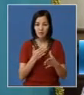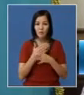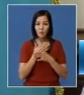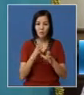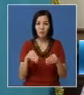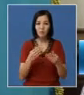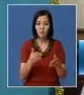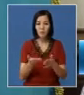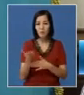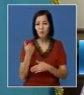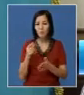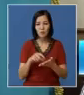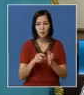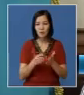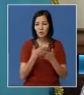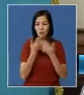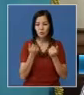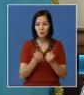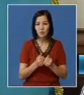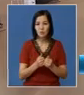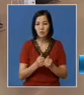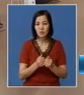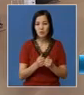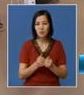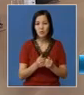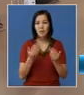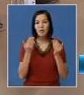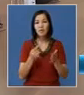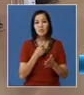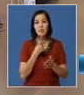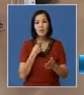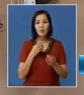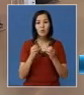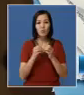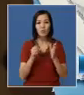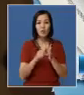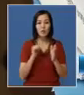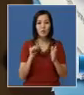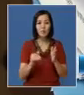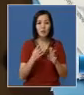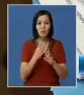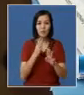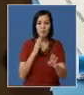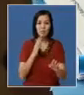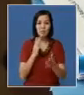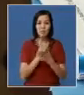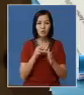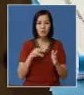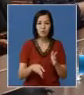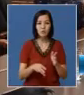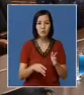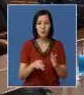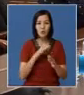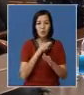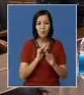Бұрын вообще квартираларың болған жоқ? Жоқ. Қазір Талдықорғанда 16 мың адам тұрғын үй кезегінде тұр. Оның 3 мыңы көп